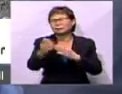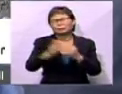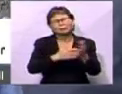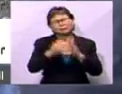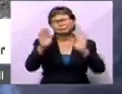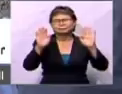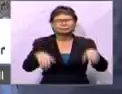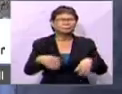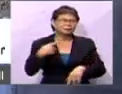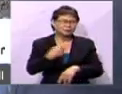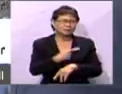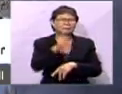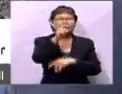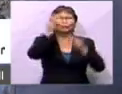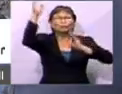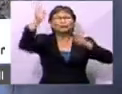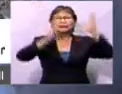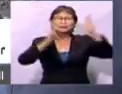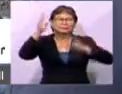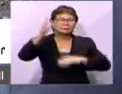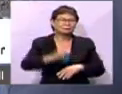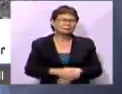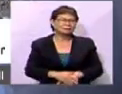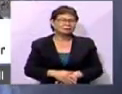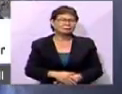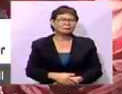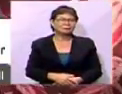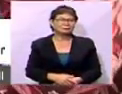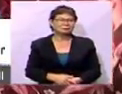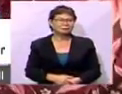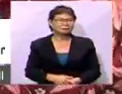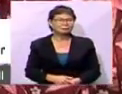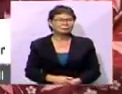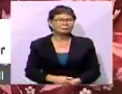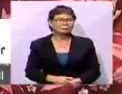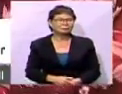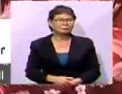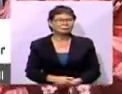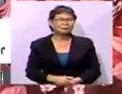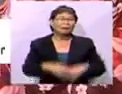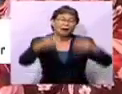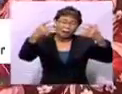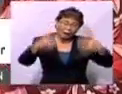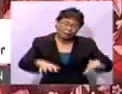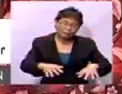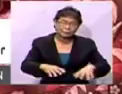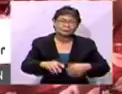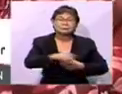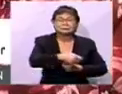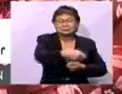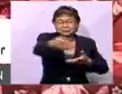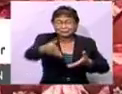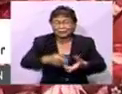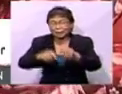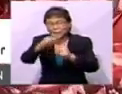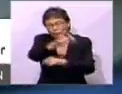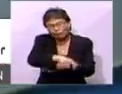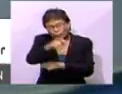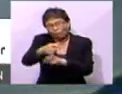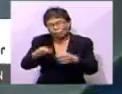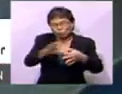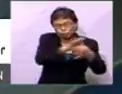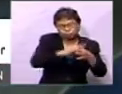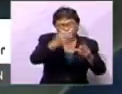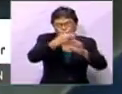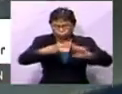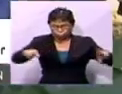kita. Ya, kita satu Malaysia dah. Duk kumpul semua lah kan. Selepas menjala, penduduk bergotong royong menjadikan